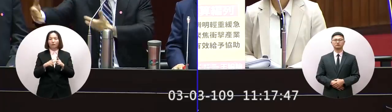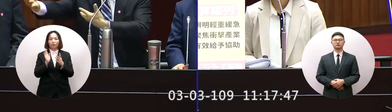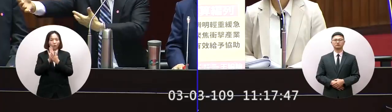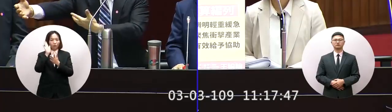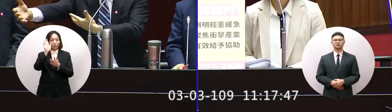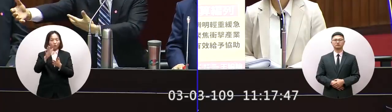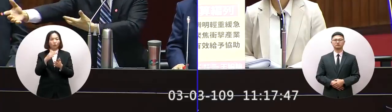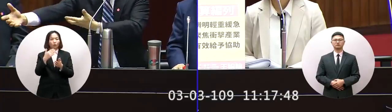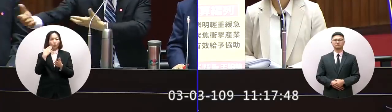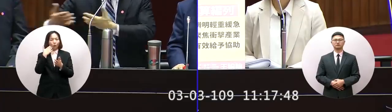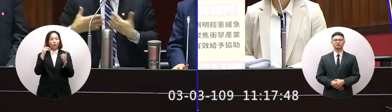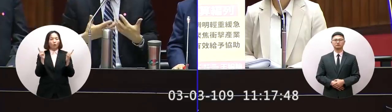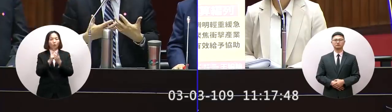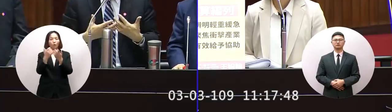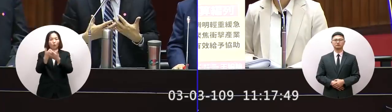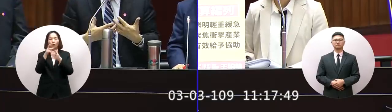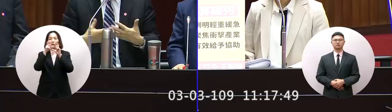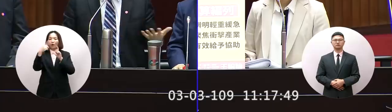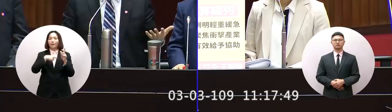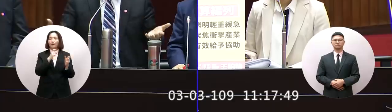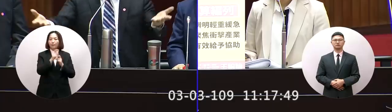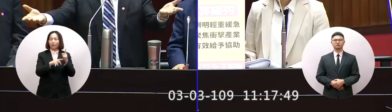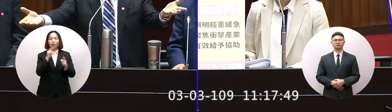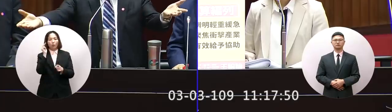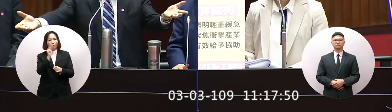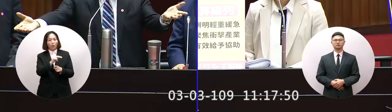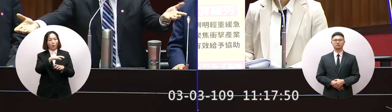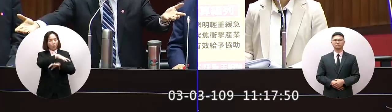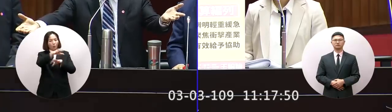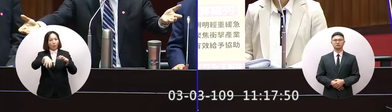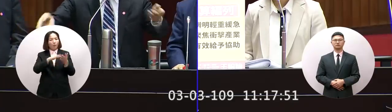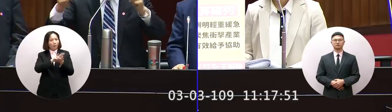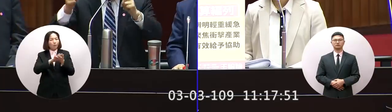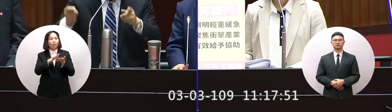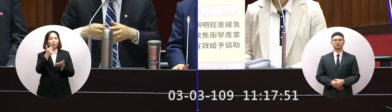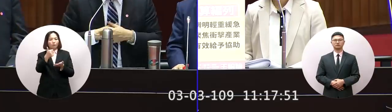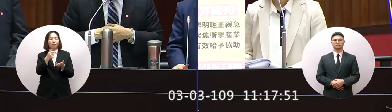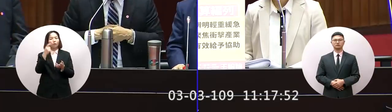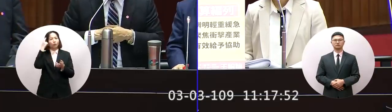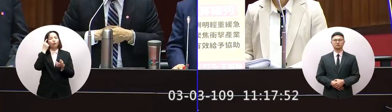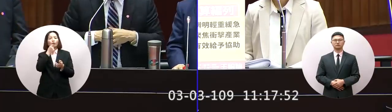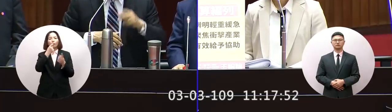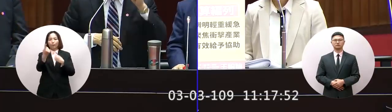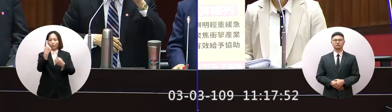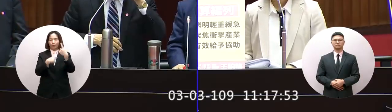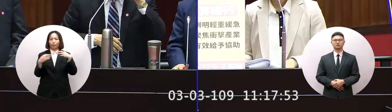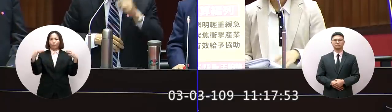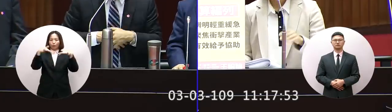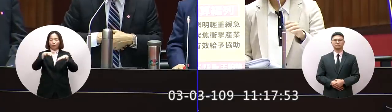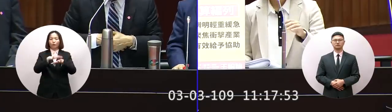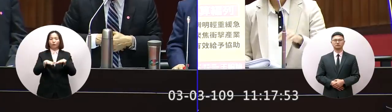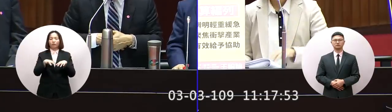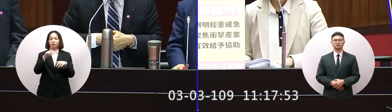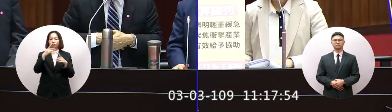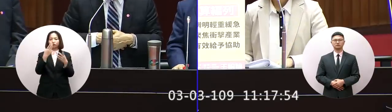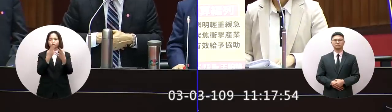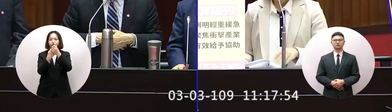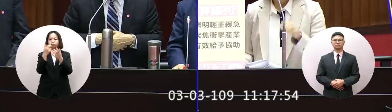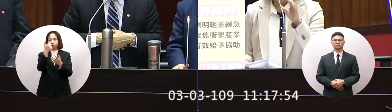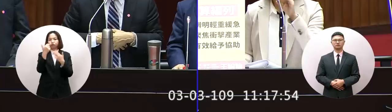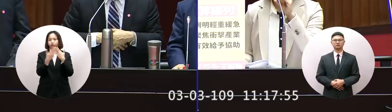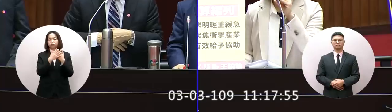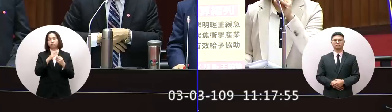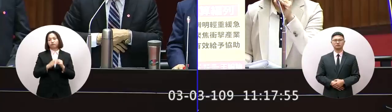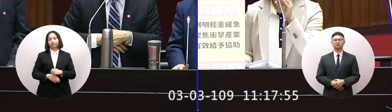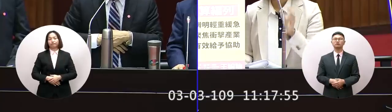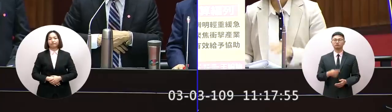将来当顾客回流的时候，哦，环境变这么好，他更愿意来，所以是一举三得。